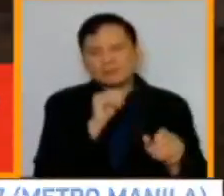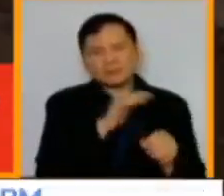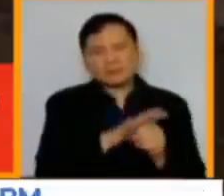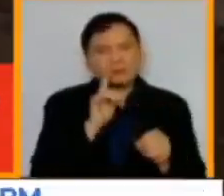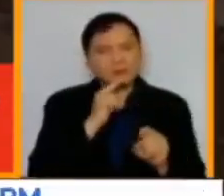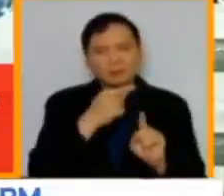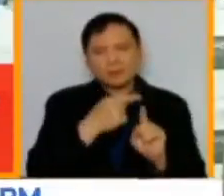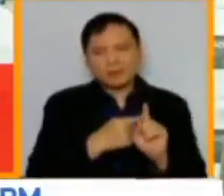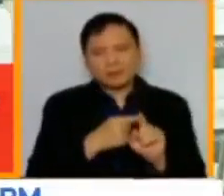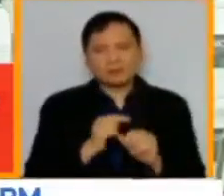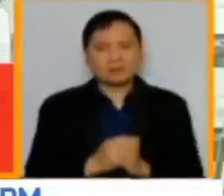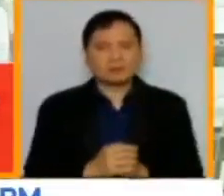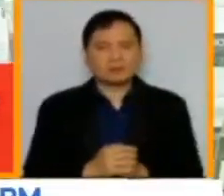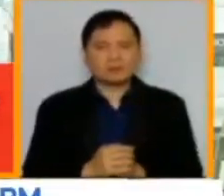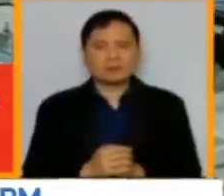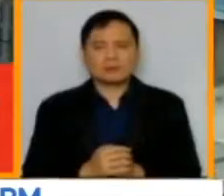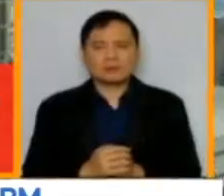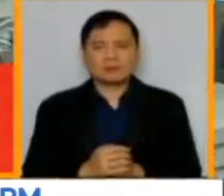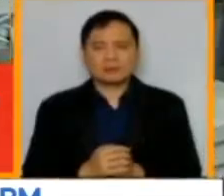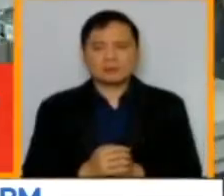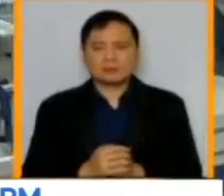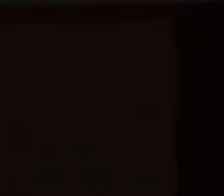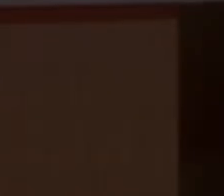para po sa aumento.